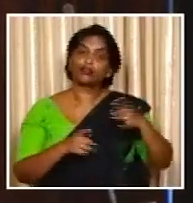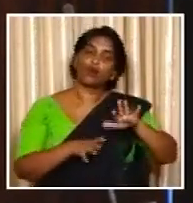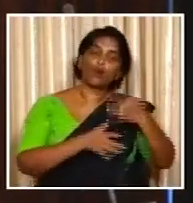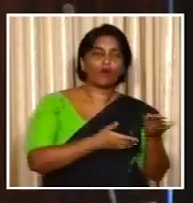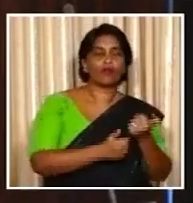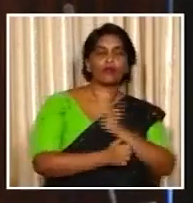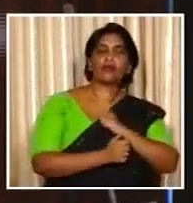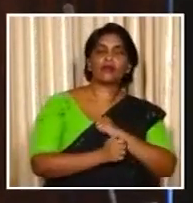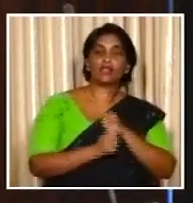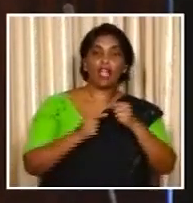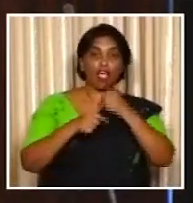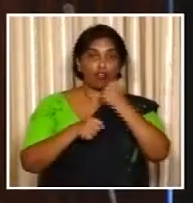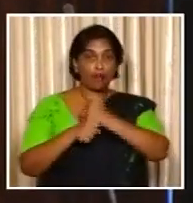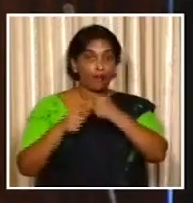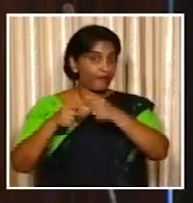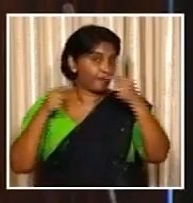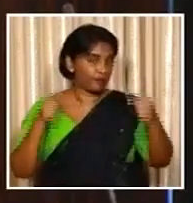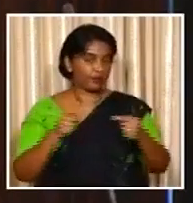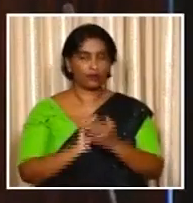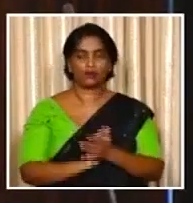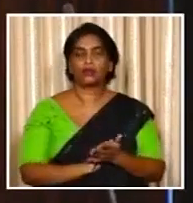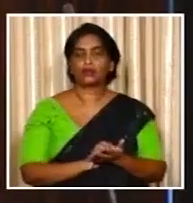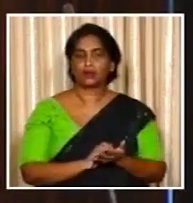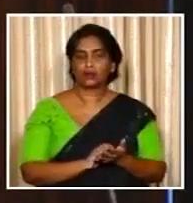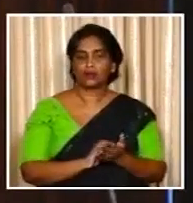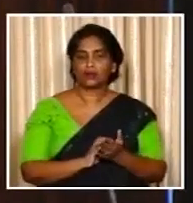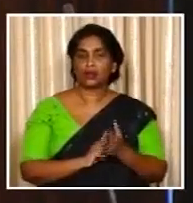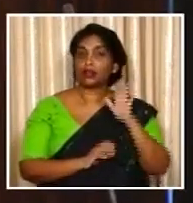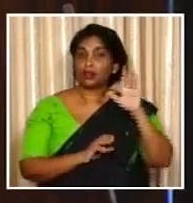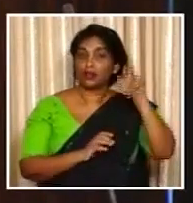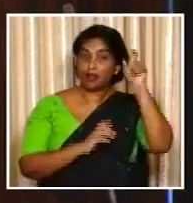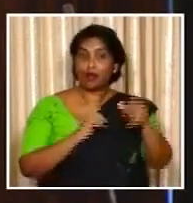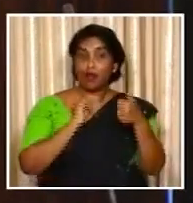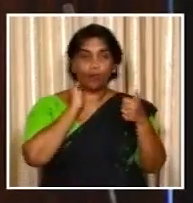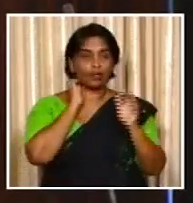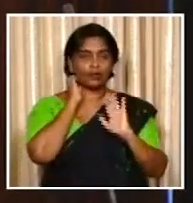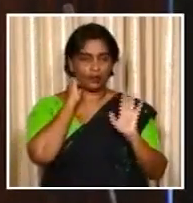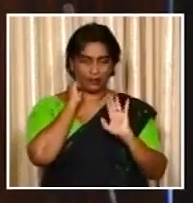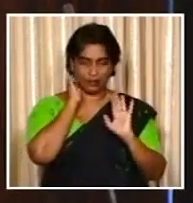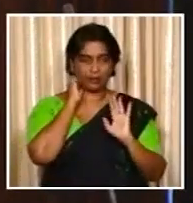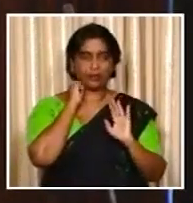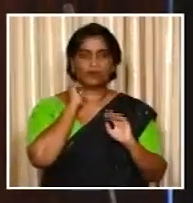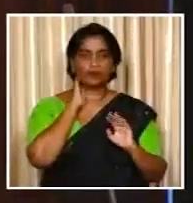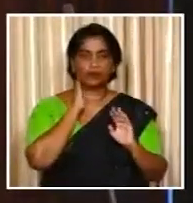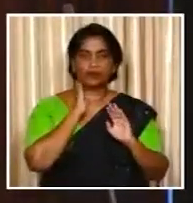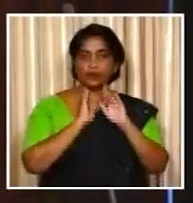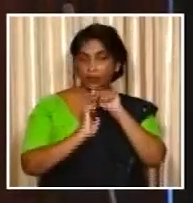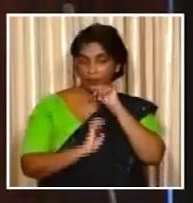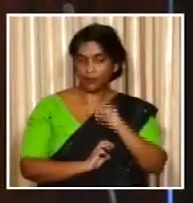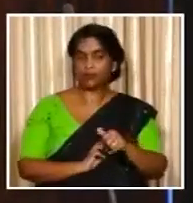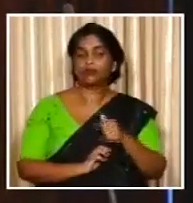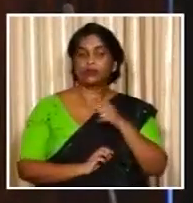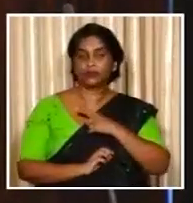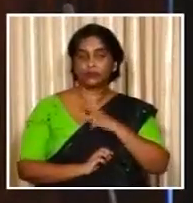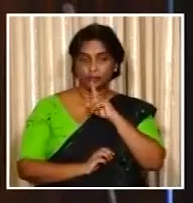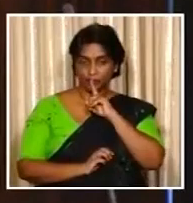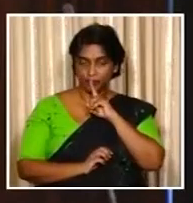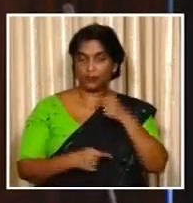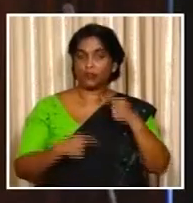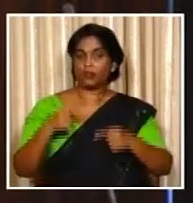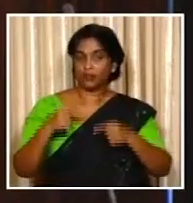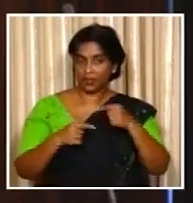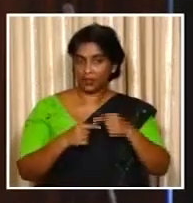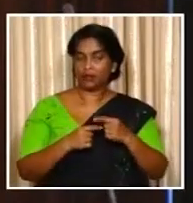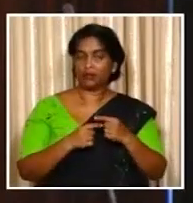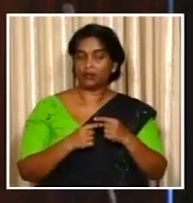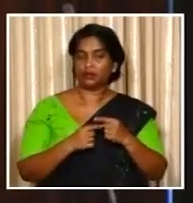කරනවා. ආණ්ඩුවට විරුද්ධ නම් එහෙම නැතුව එතුමා හොඳින් ඉඳා නෙමේ. ඉතාමත් පැහැදිලිව ඔබතුමාට මම මේ විවාදය